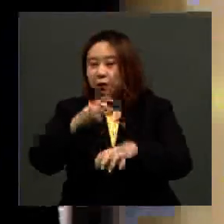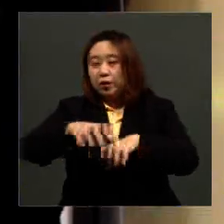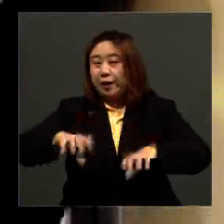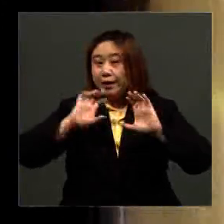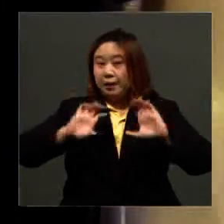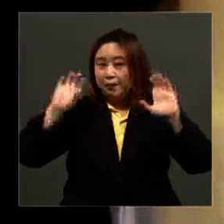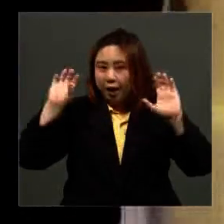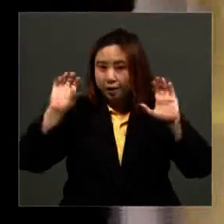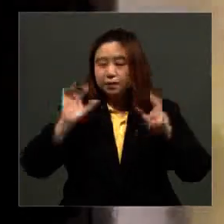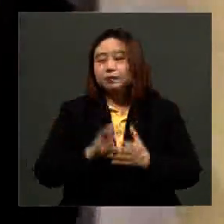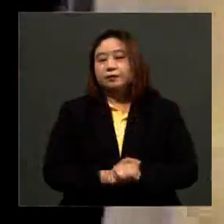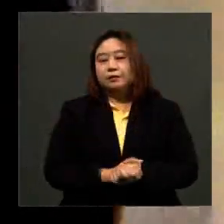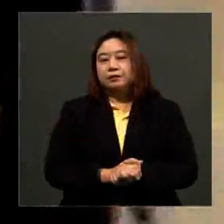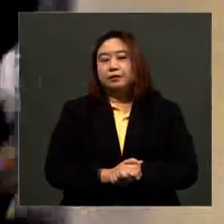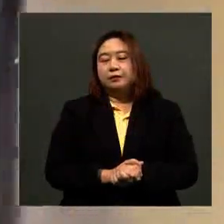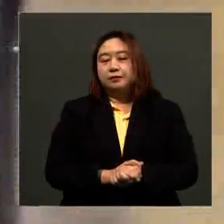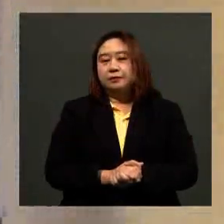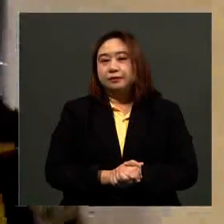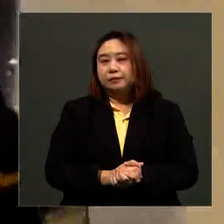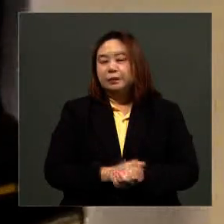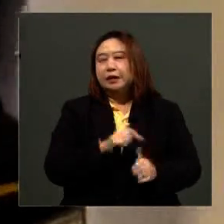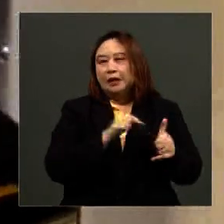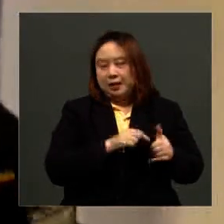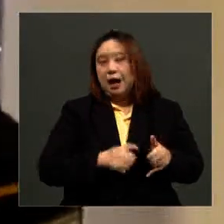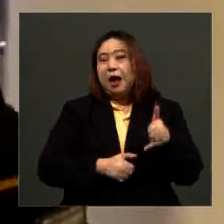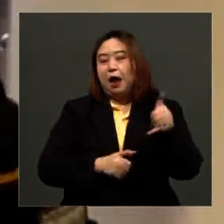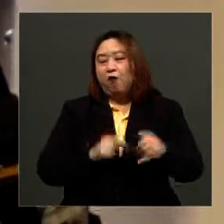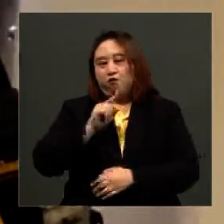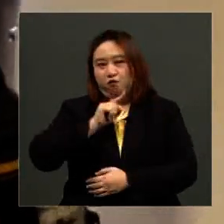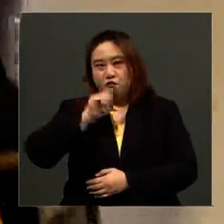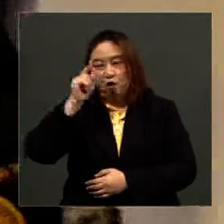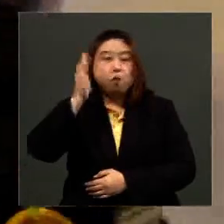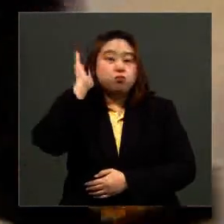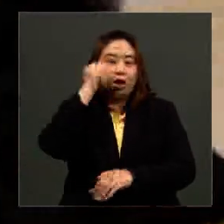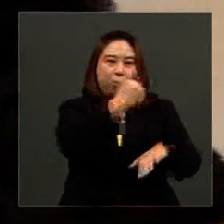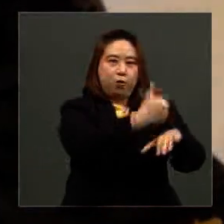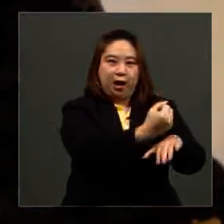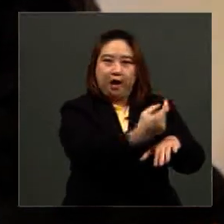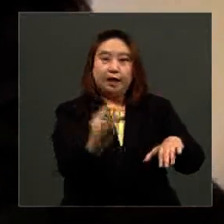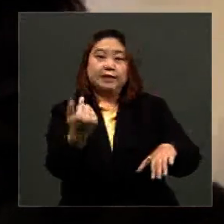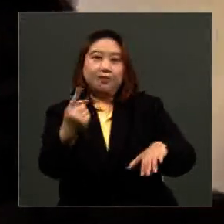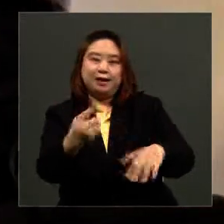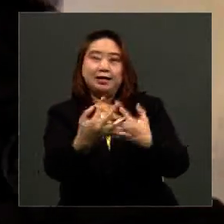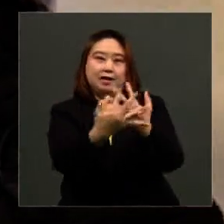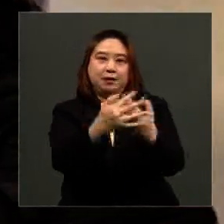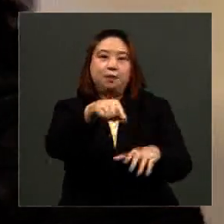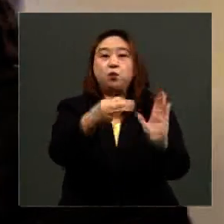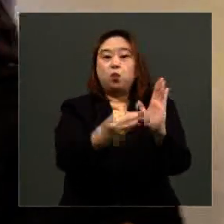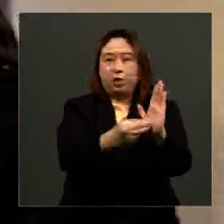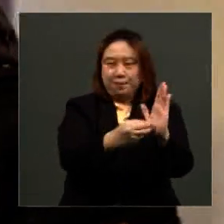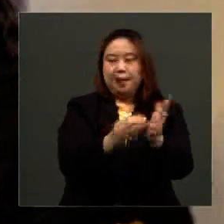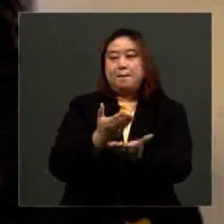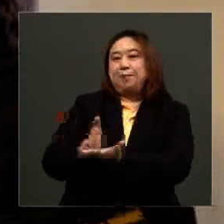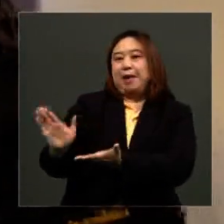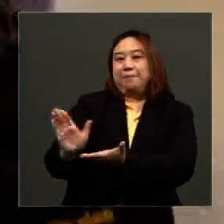กองคดีห้วประมูลจะเข้าแจ้งความกับ 11บอสชายที่เรือนจำพิเศษกรุงเทพฯก็แบ่ง